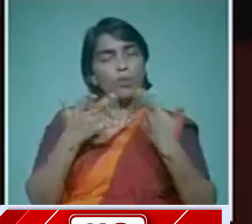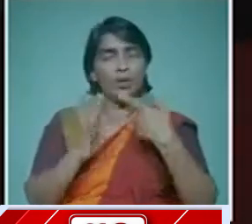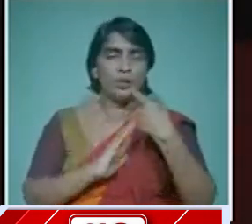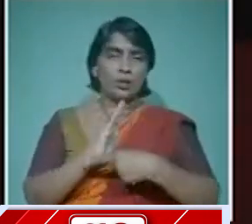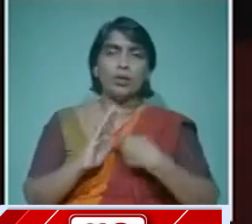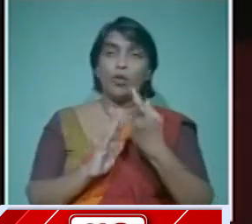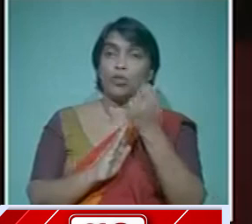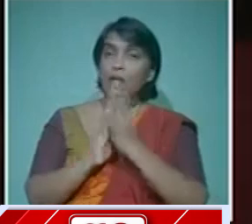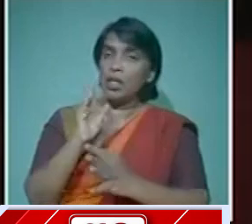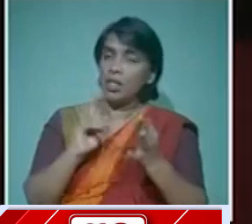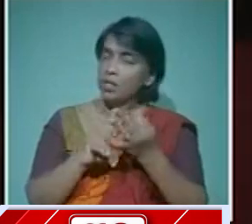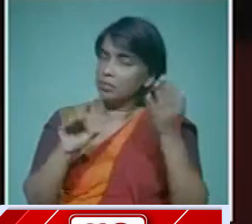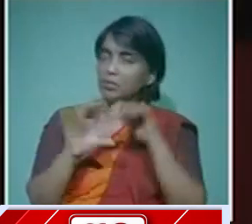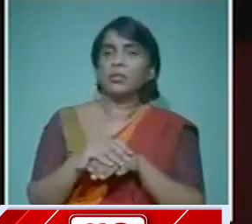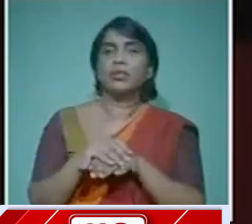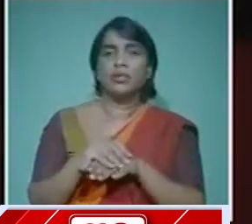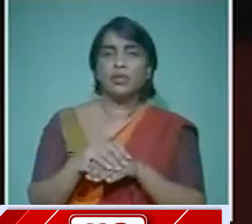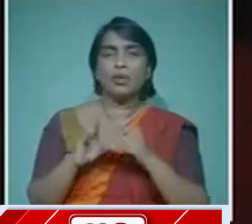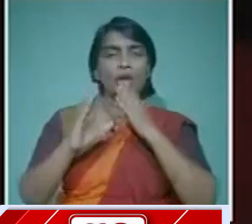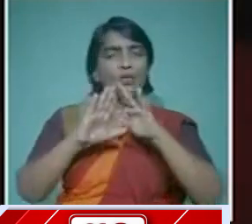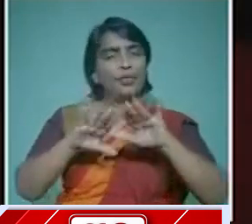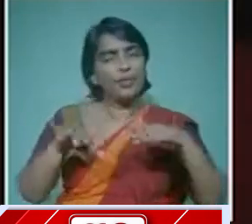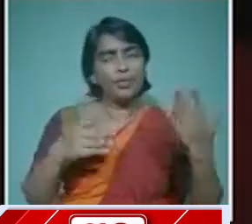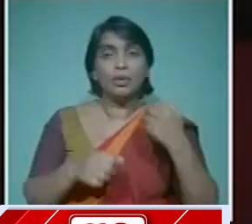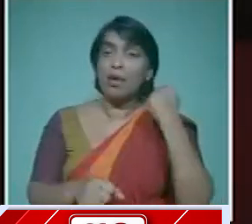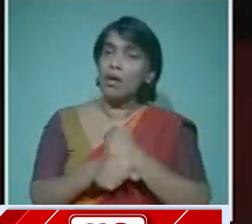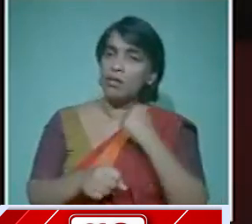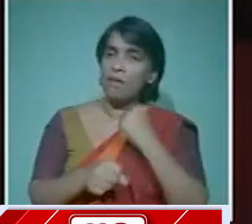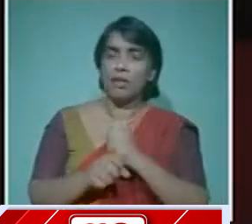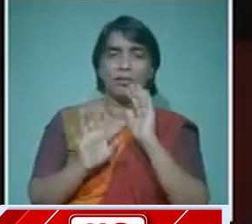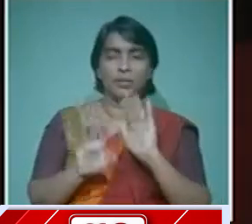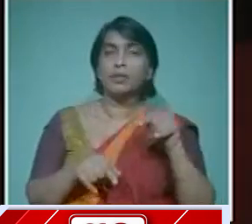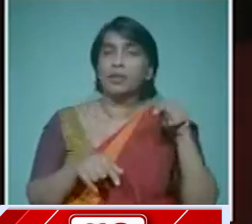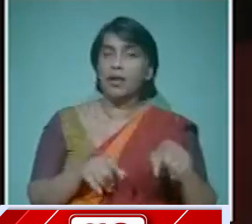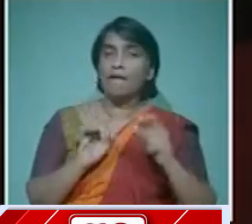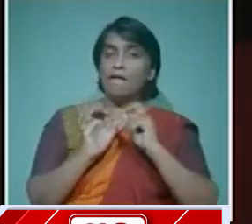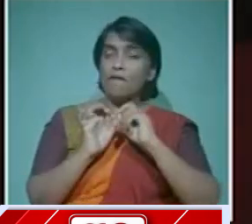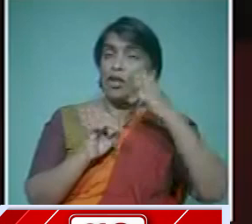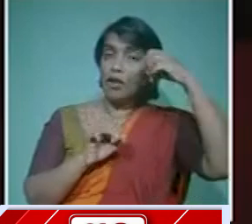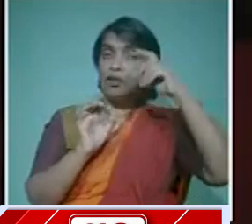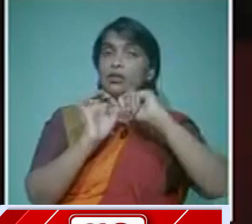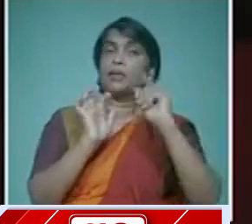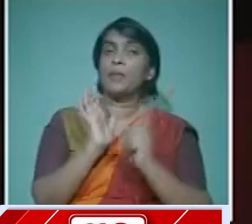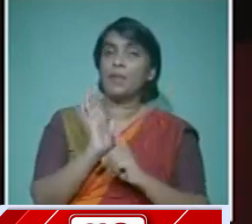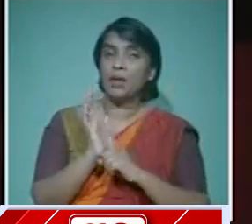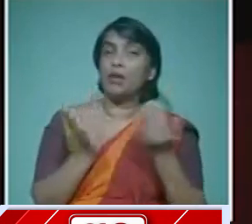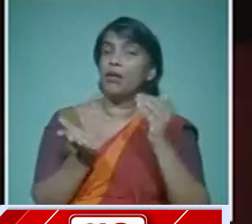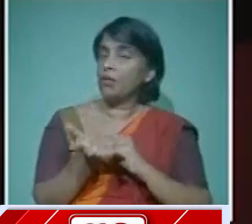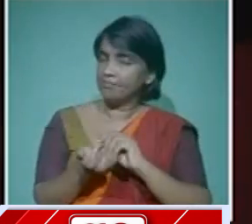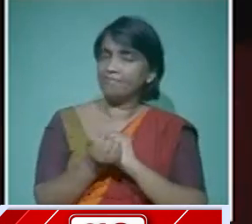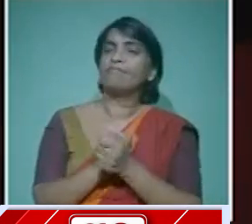රටේ මුදල් ඇමතිවරයා බවට පත් කරත්, කවුරු මේ රටේ ආණ්ඩු කරත් මේ විදුලි බිල නැවත වතාවක් සංශෝධනය කරන්න